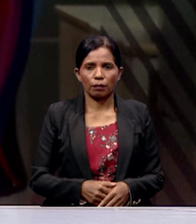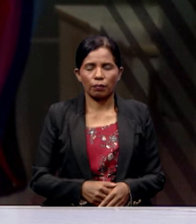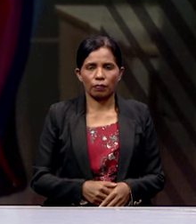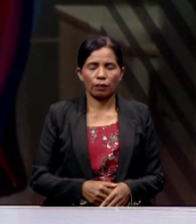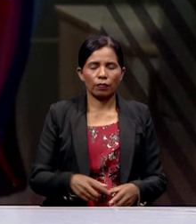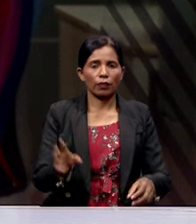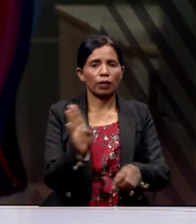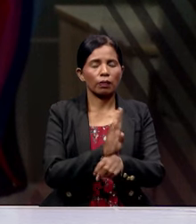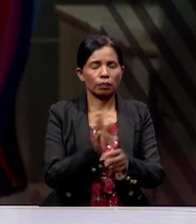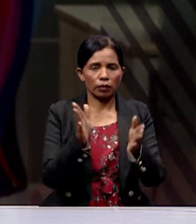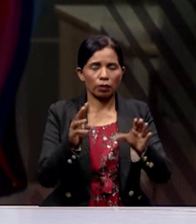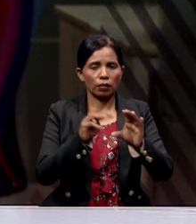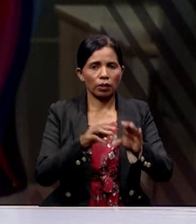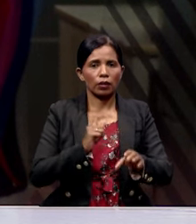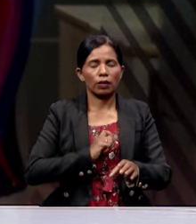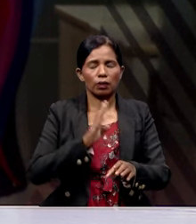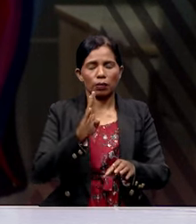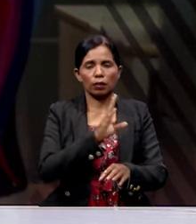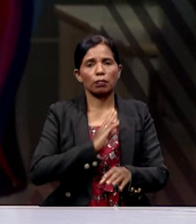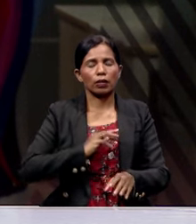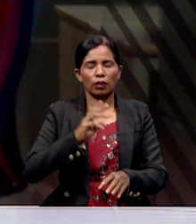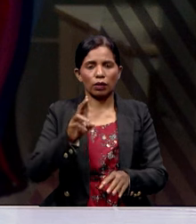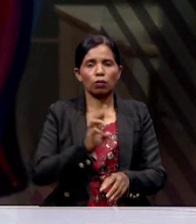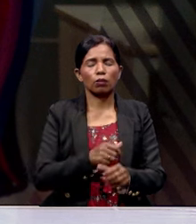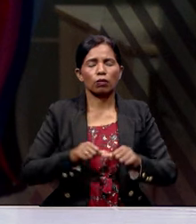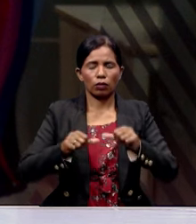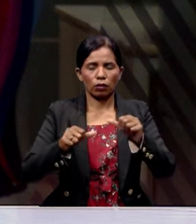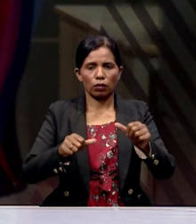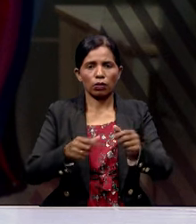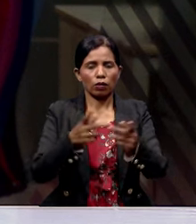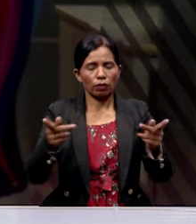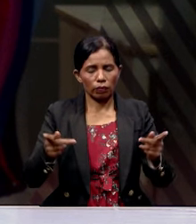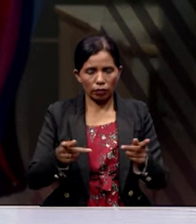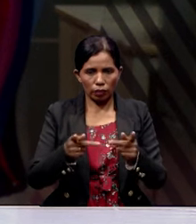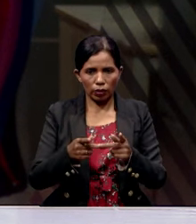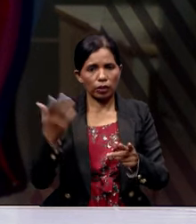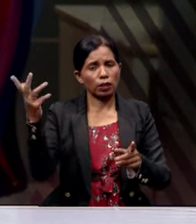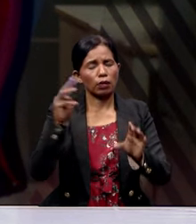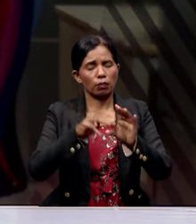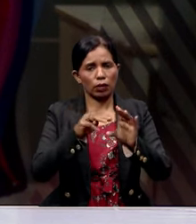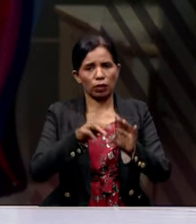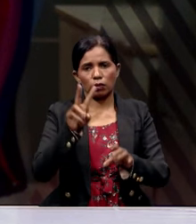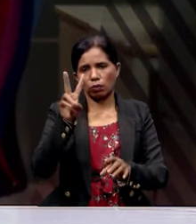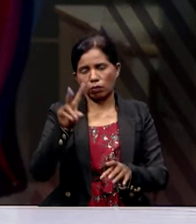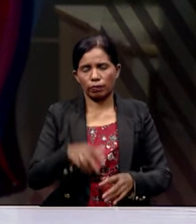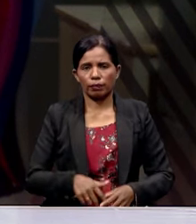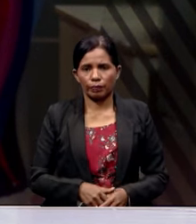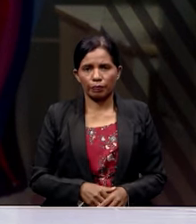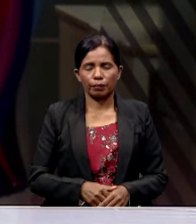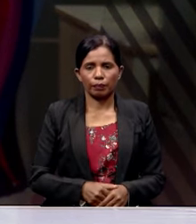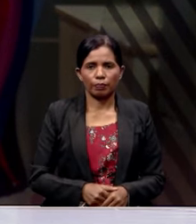Vendedor sire ia mercado tebes no Manlewana continua preocupo ho fasilidade pública ia mercado ruane.